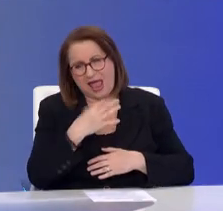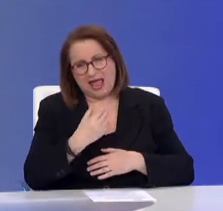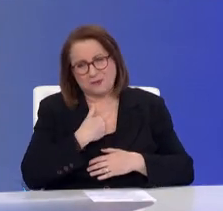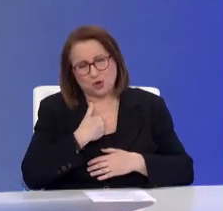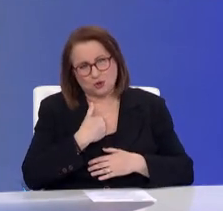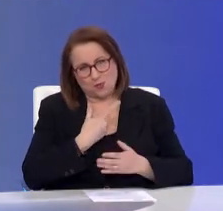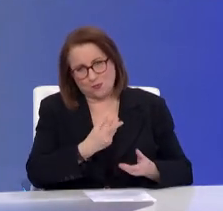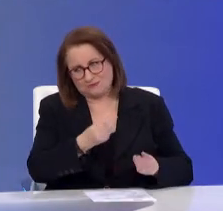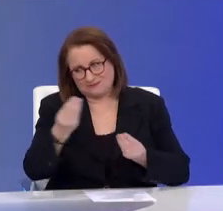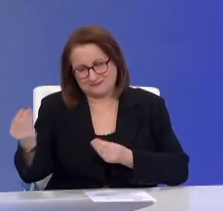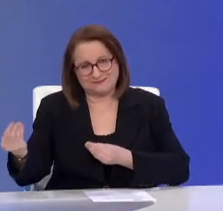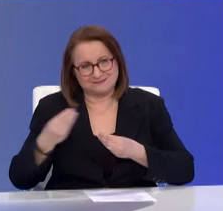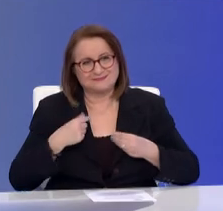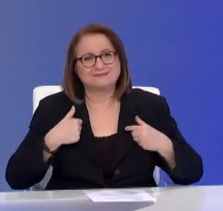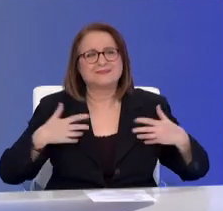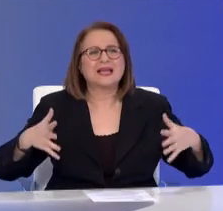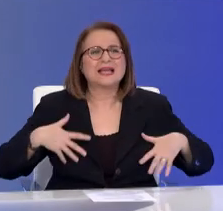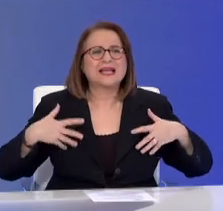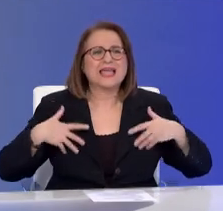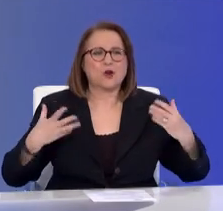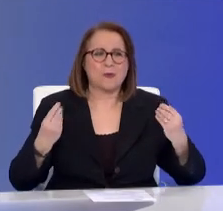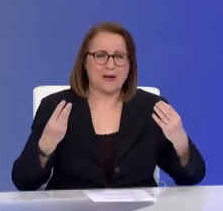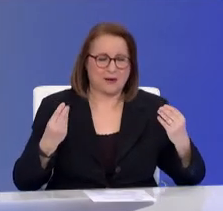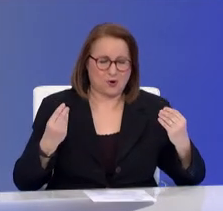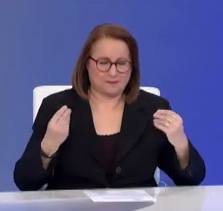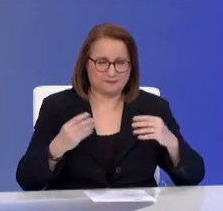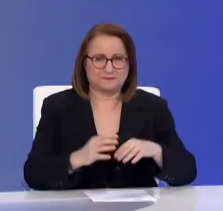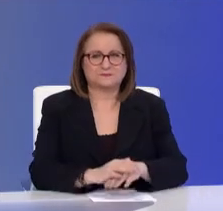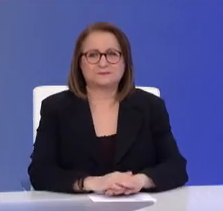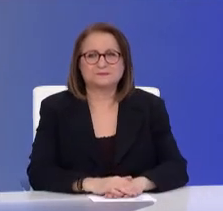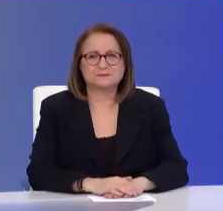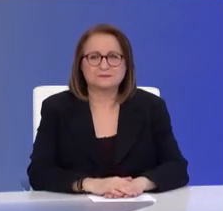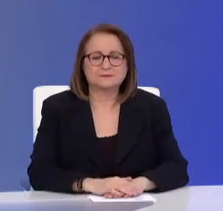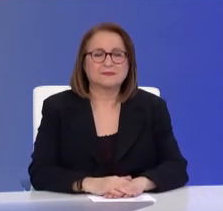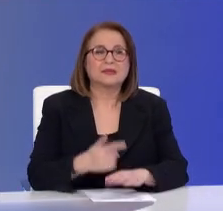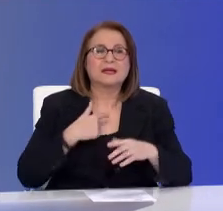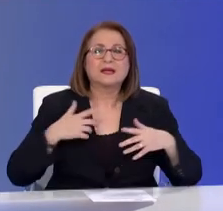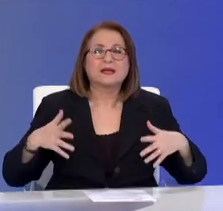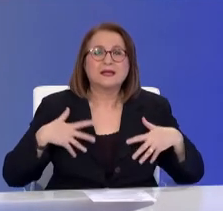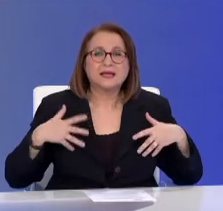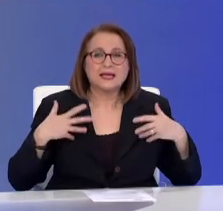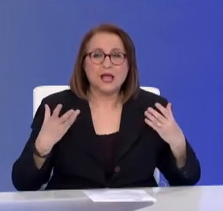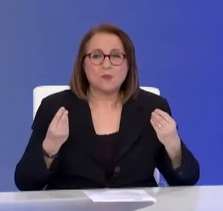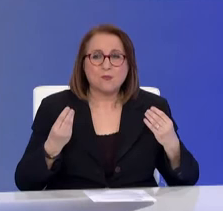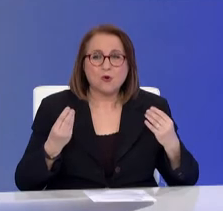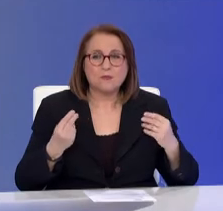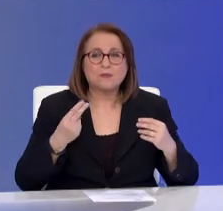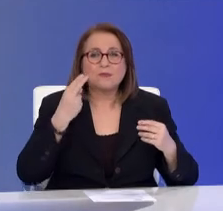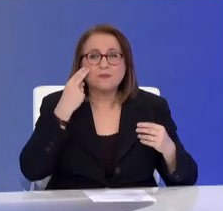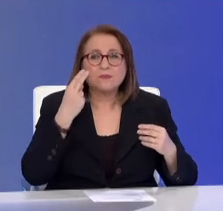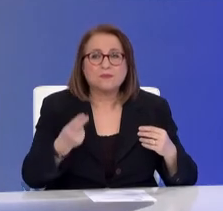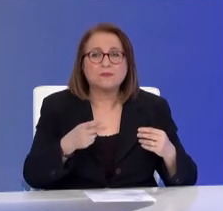πρέσβης των ΗΠΑ, Jeffrey Pyers, αλλά χαίρομαι και ιδιαίτερα για τις πρωτοβουλίες που έχει λάβει